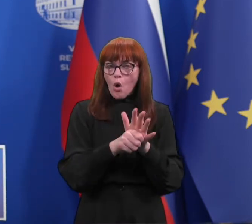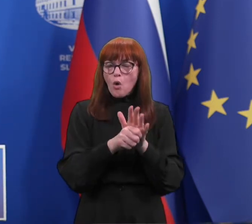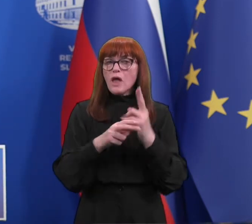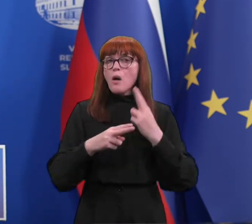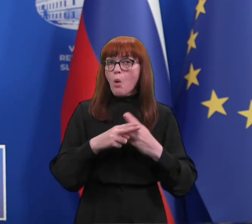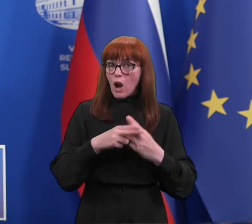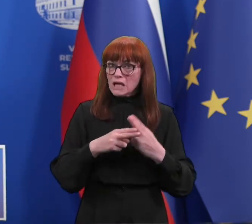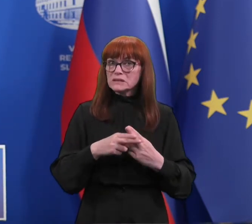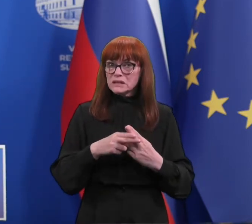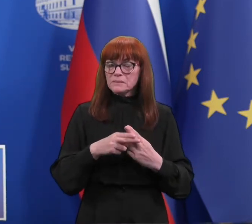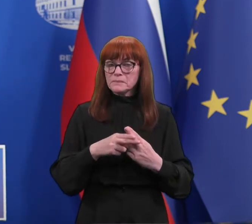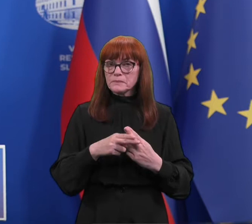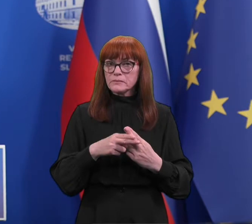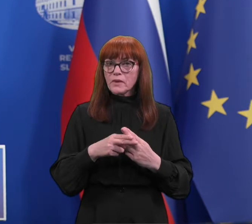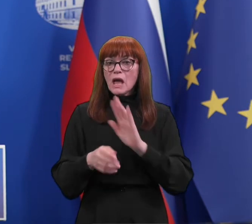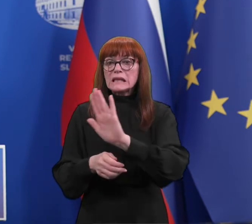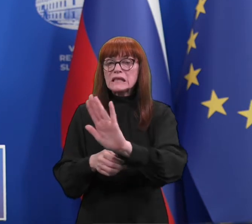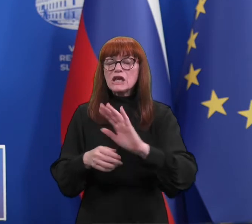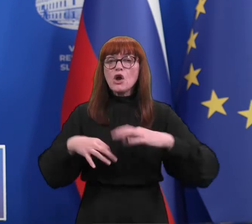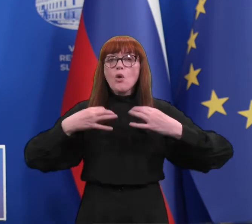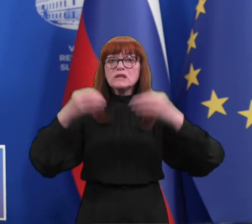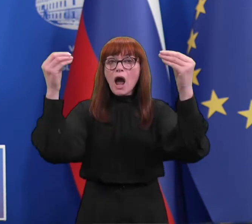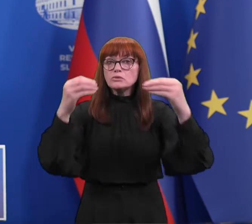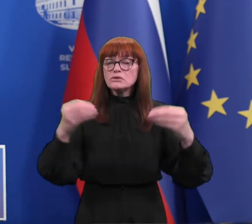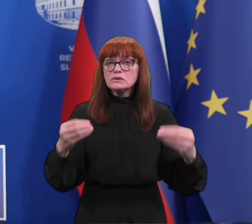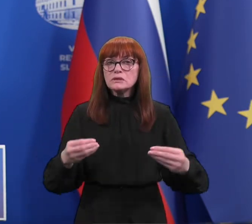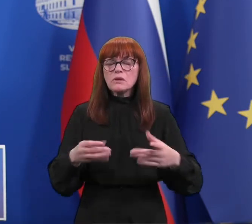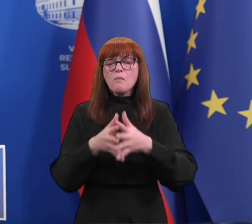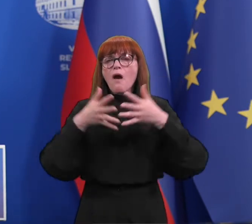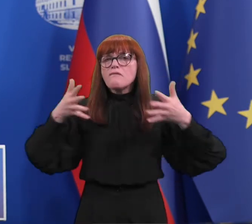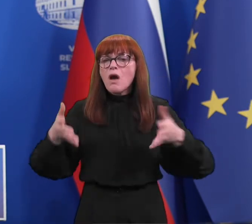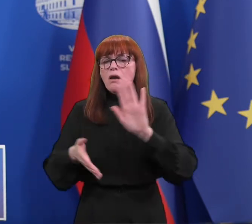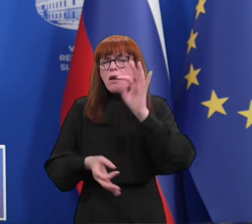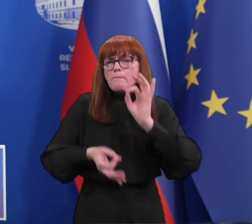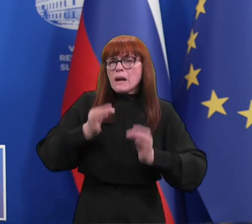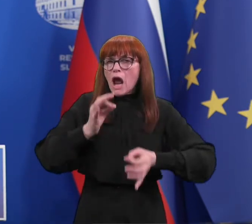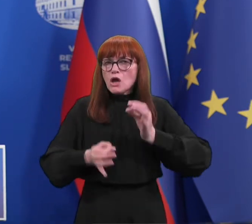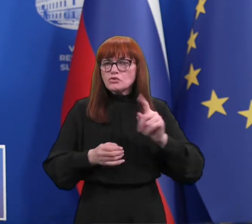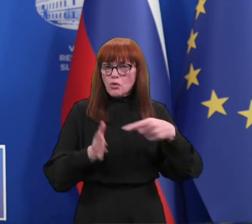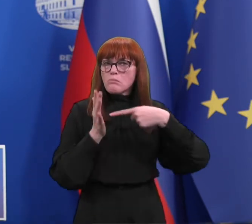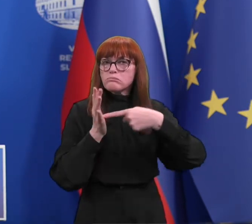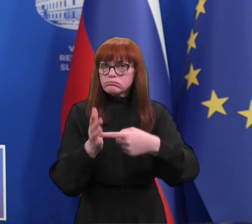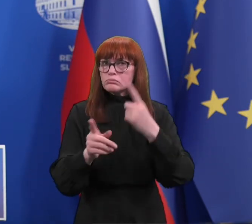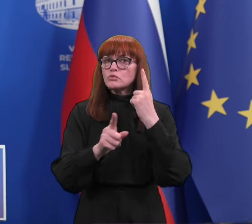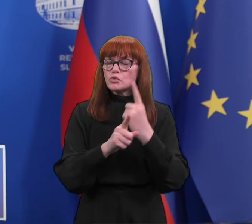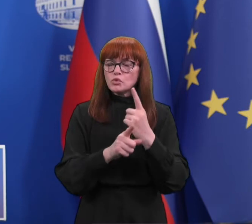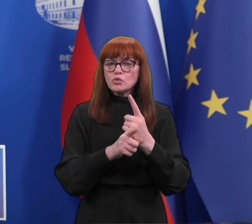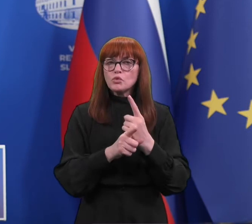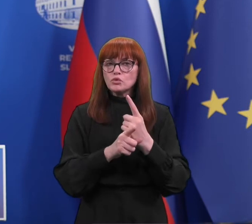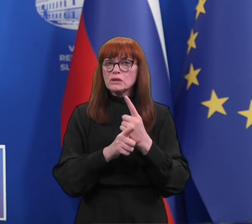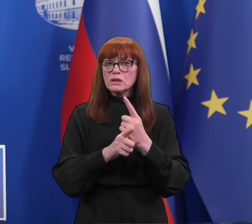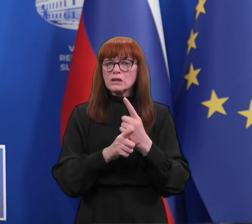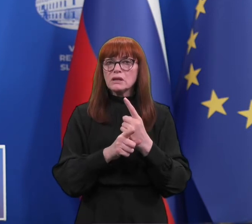bolezni tiče. Njihov zdravstveni sistem je pred velikimi preizkušnjami in to se odraža tudi